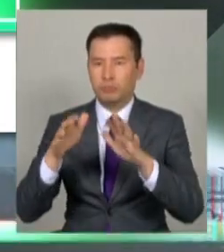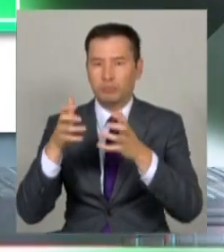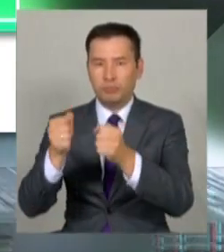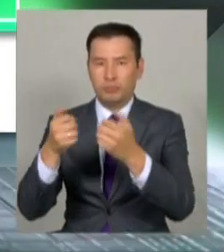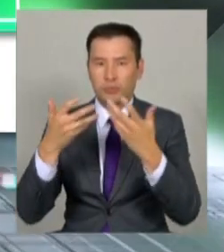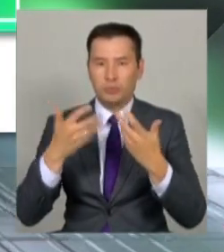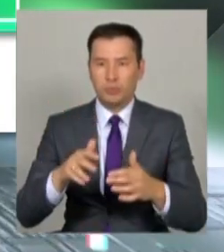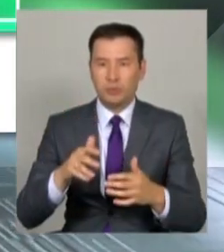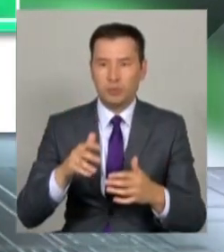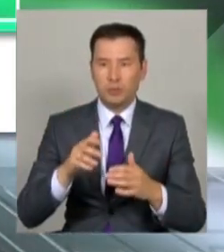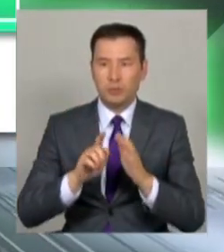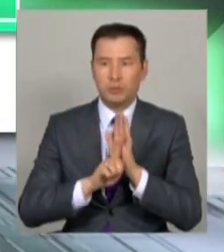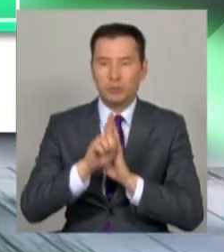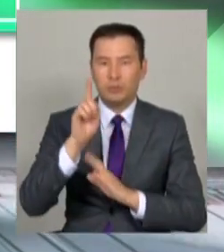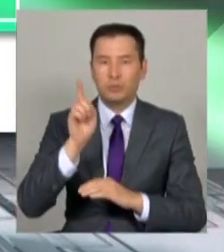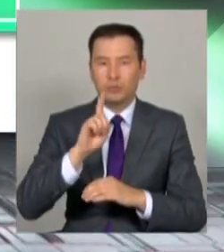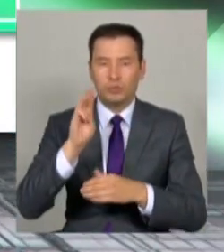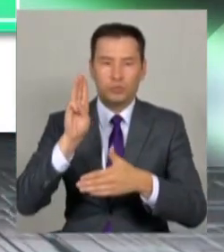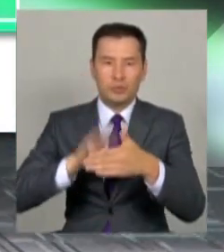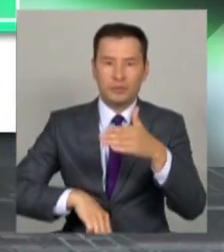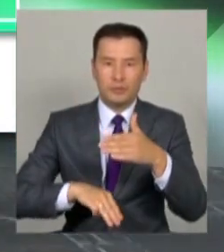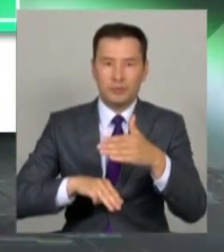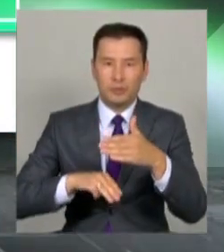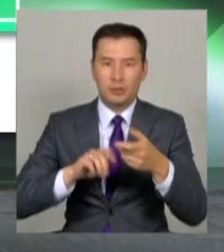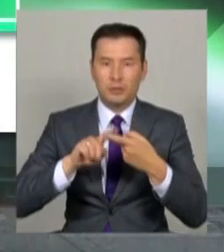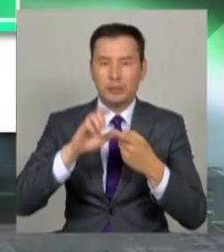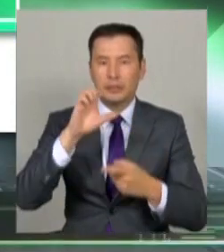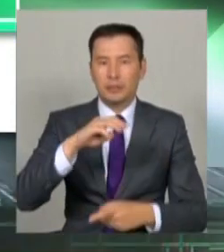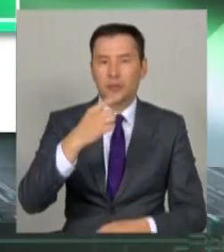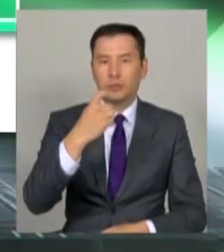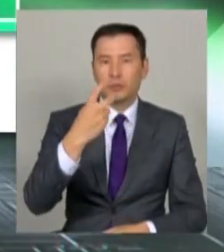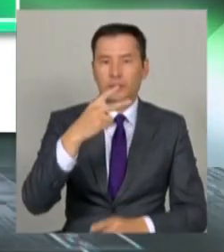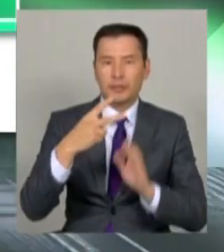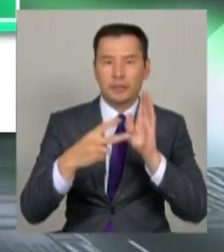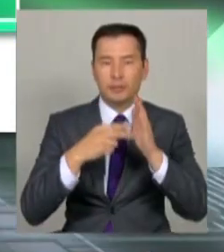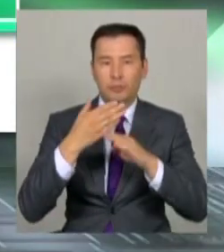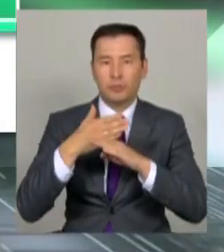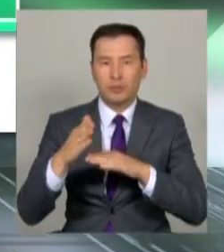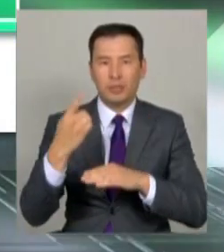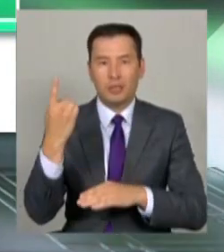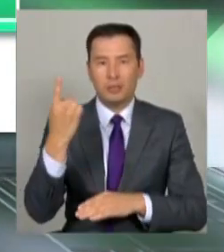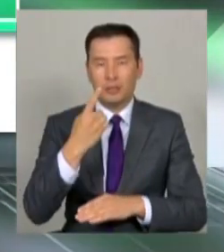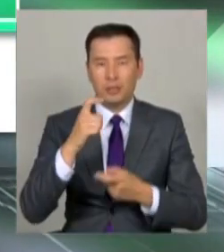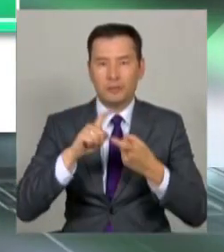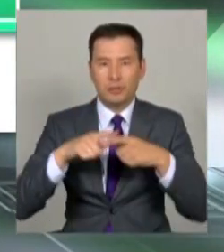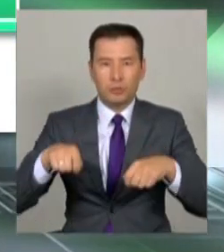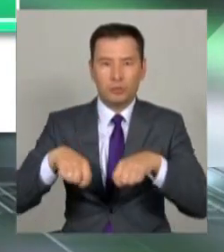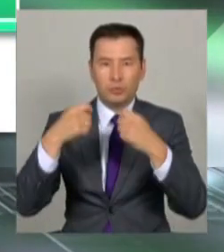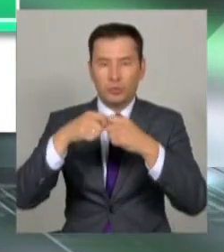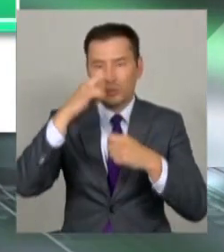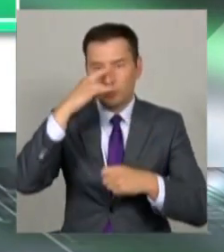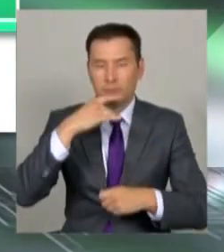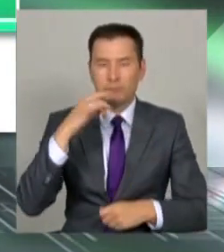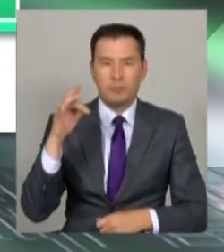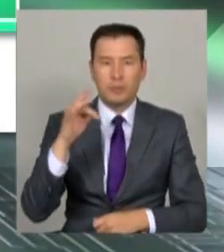в отношении матери был составлен административный протокол по статье 127 части 1 Кодекса об административных правонарушениях Республики